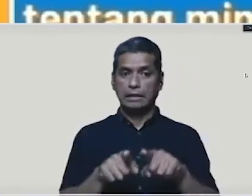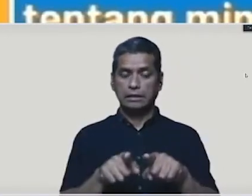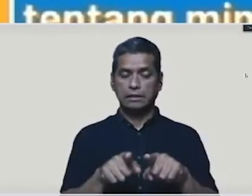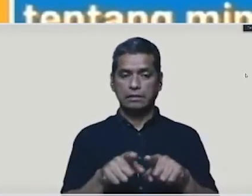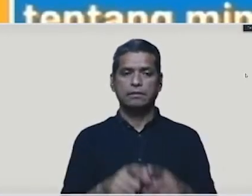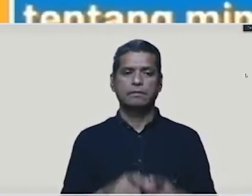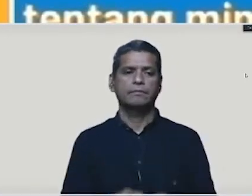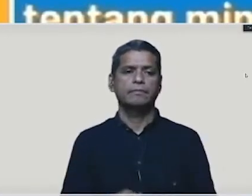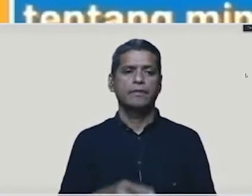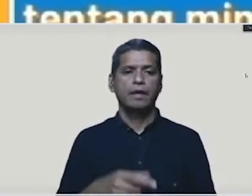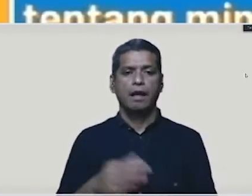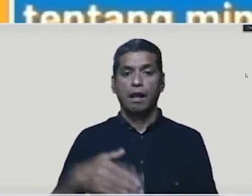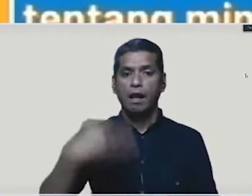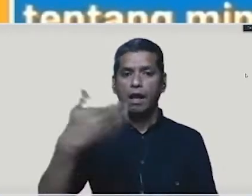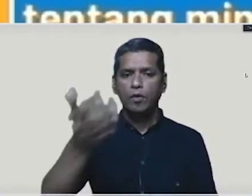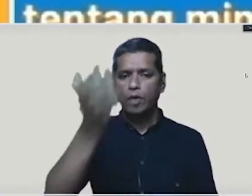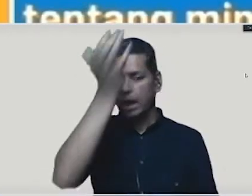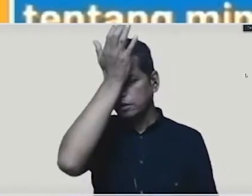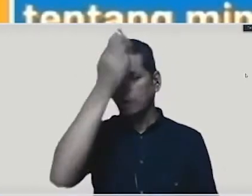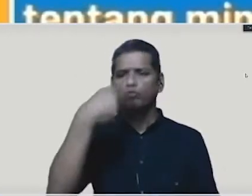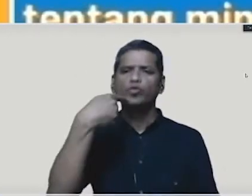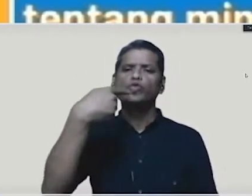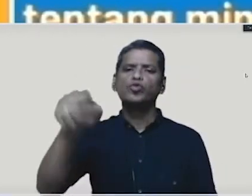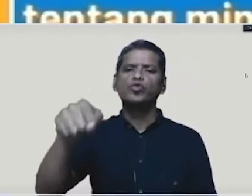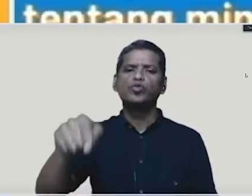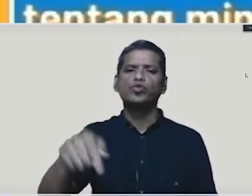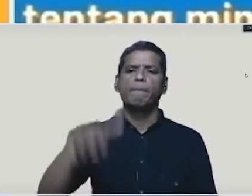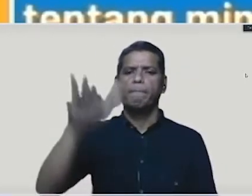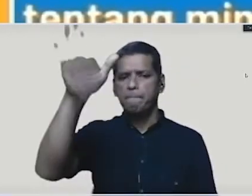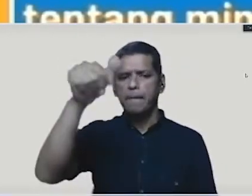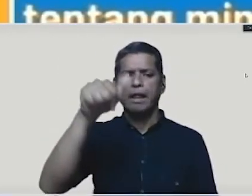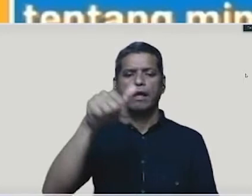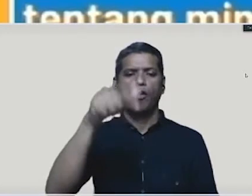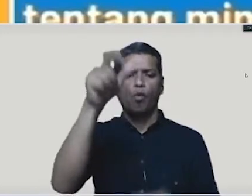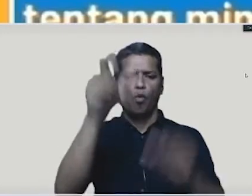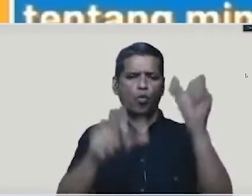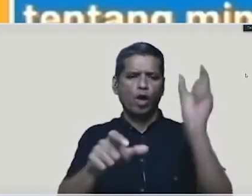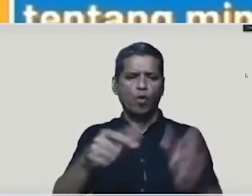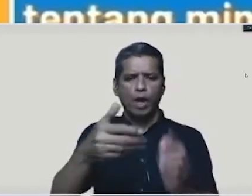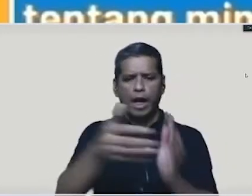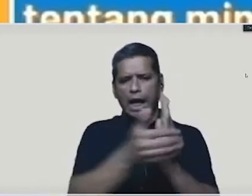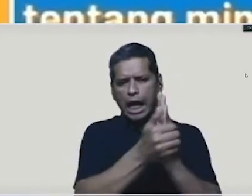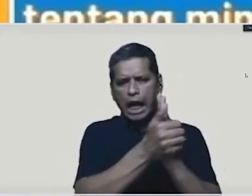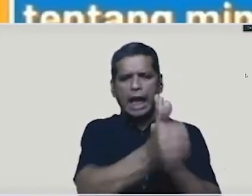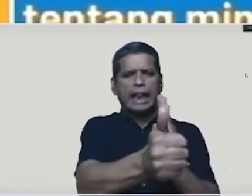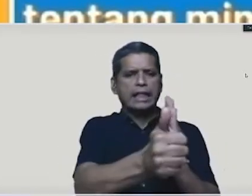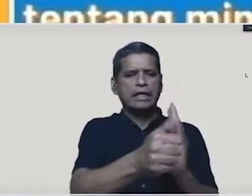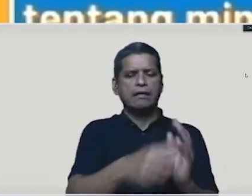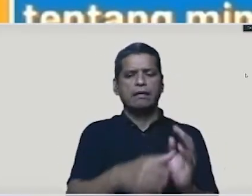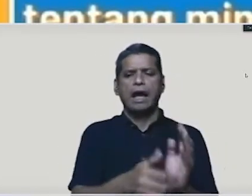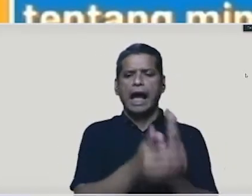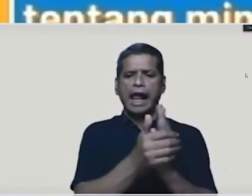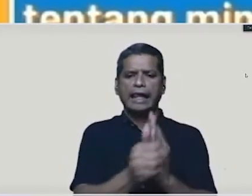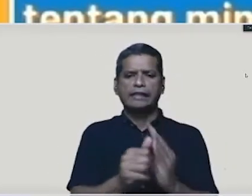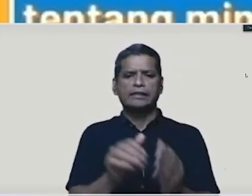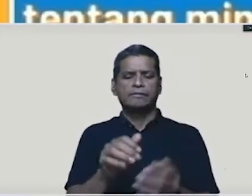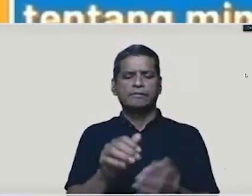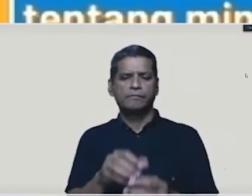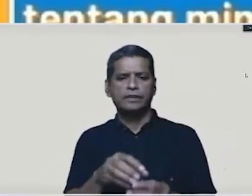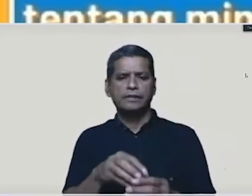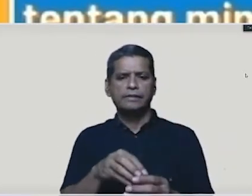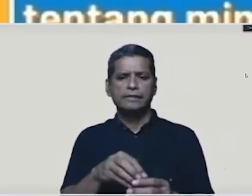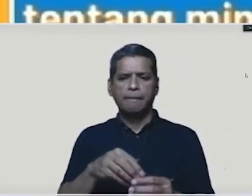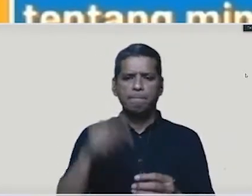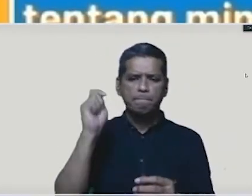memanggil orang-orang berilmu ahli-ahli jampi ahli-ahli sihir para kastil untuk menerangkan